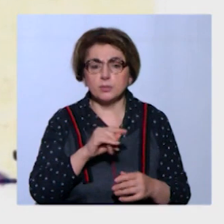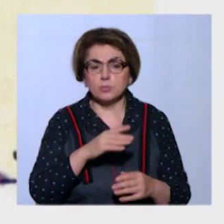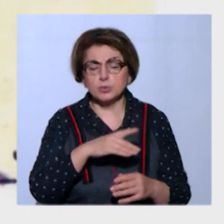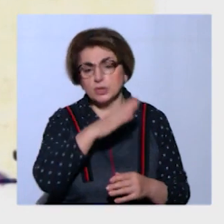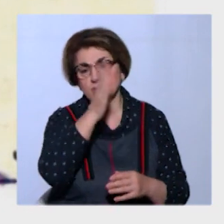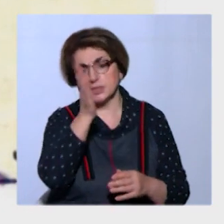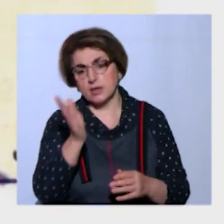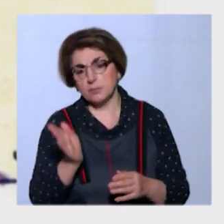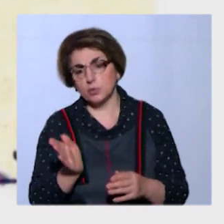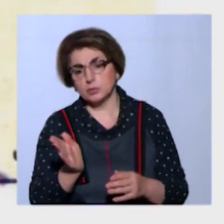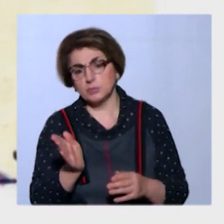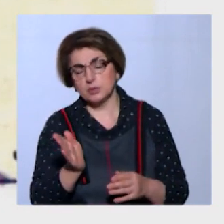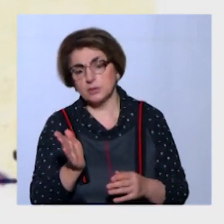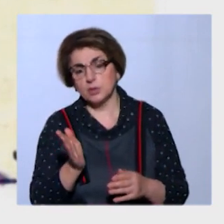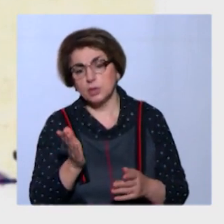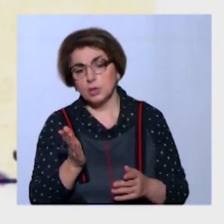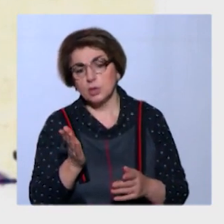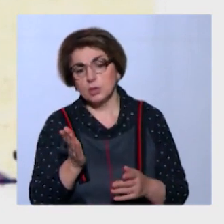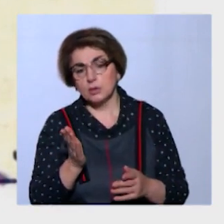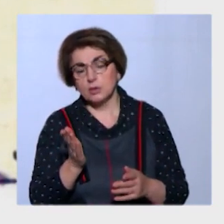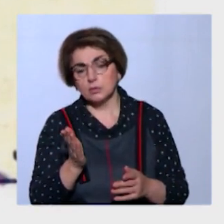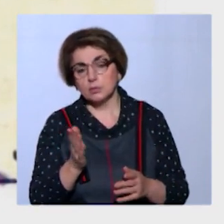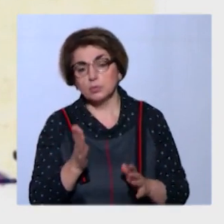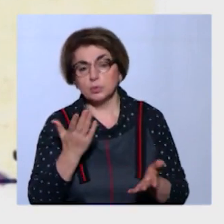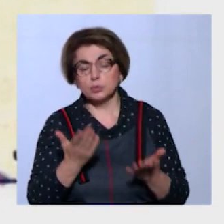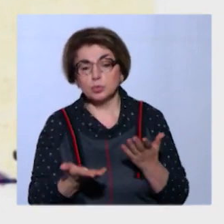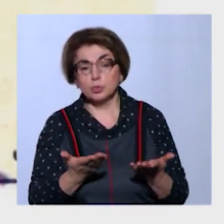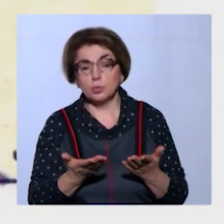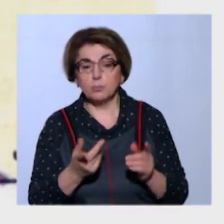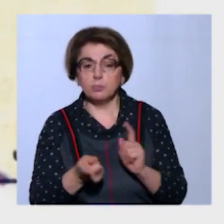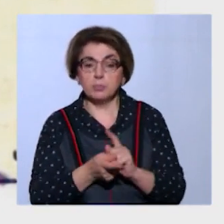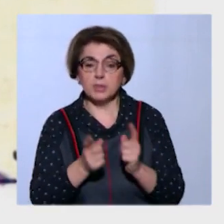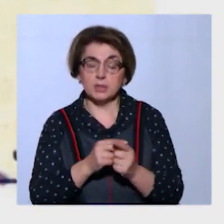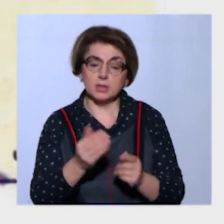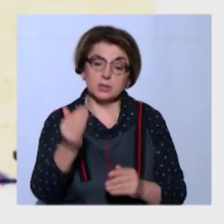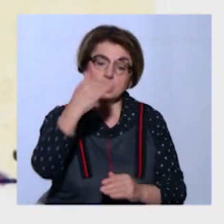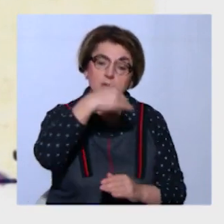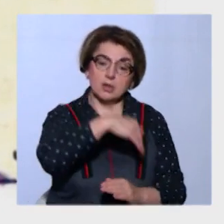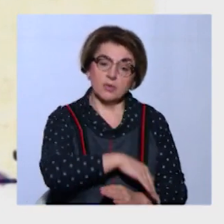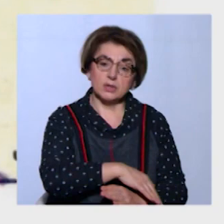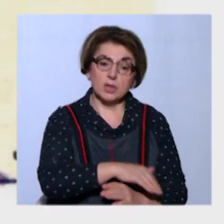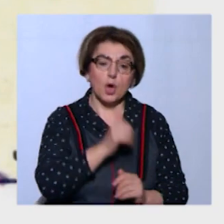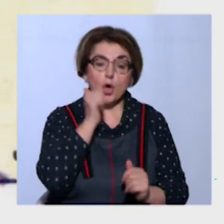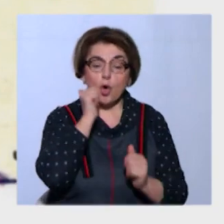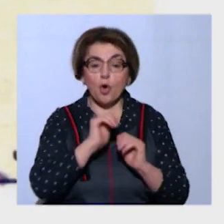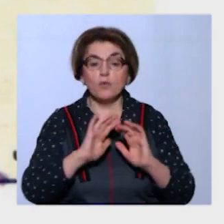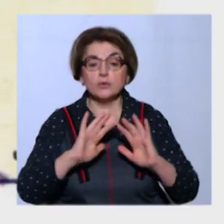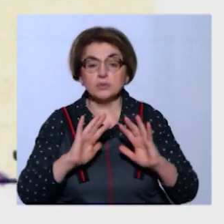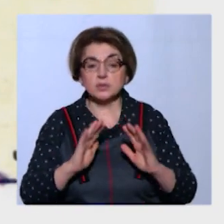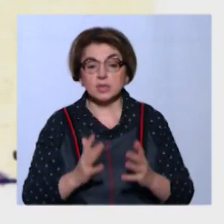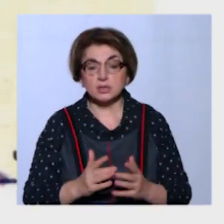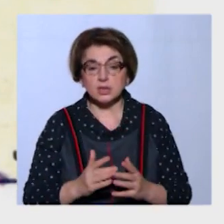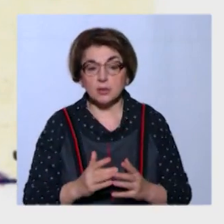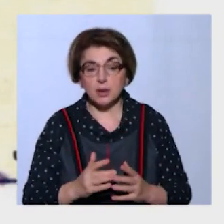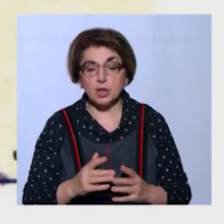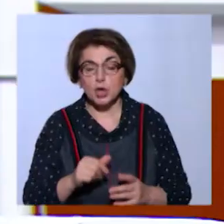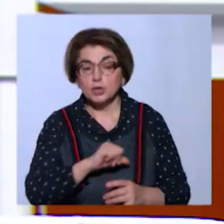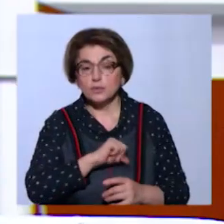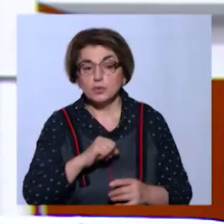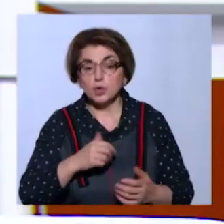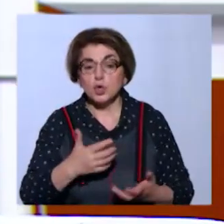ზედა მიმართულ ზღვარის მიხედვით მიმართულებით წავა თუ ქვედა ზღვარის. ყოველთვის ხდება